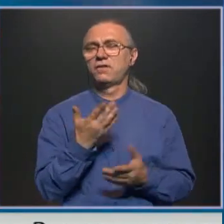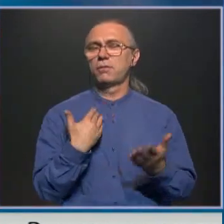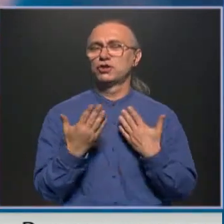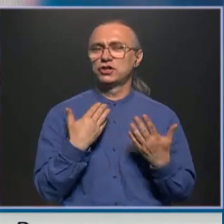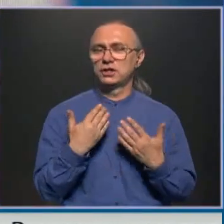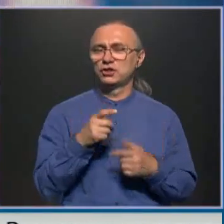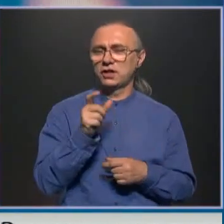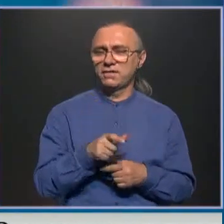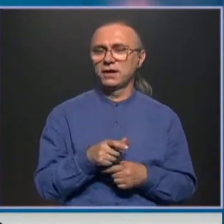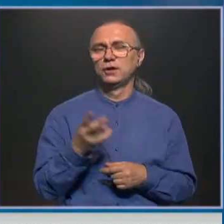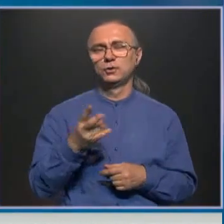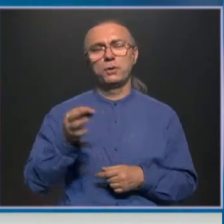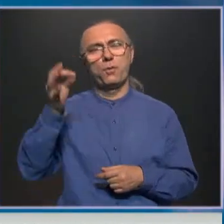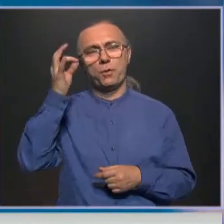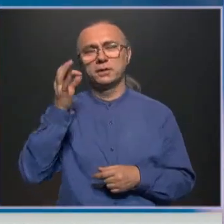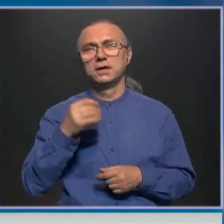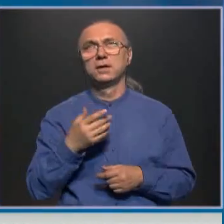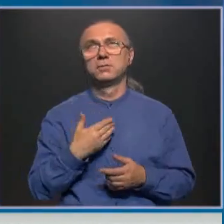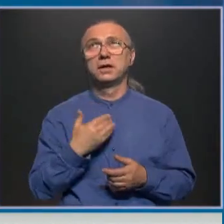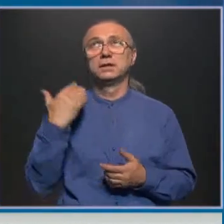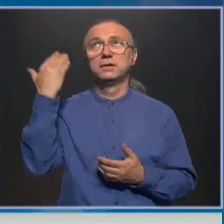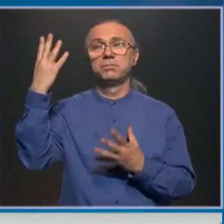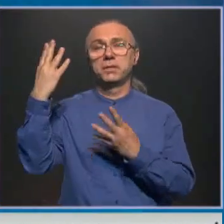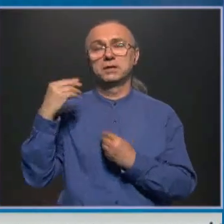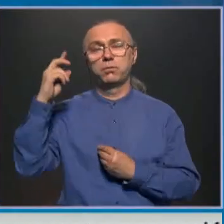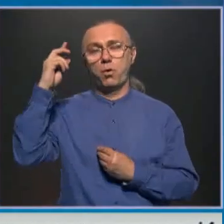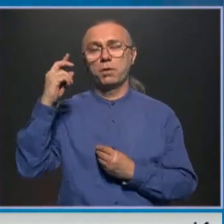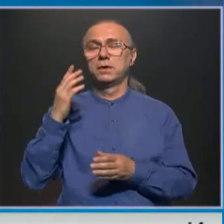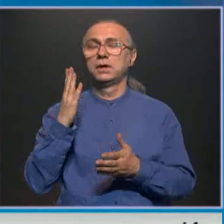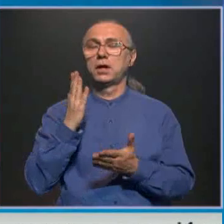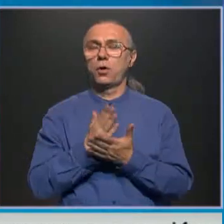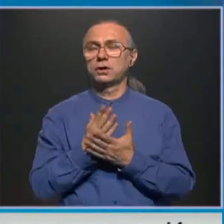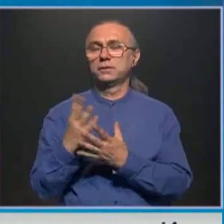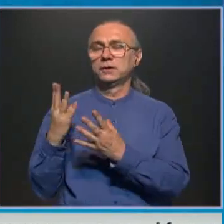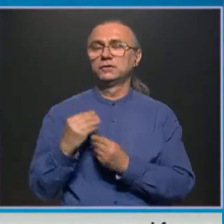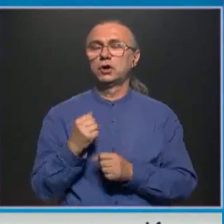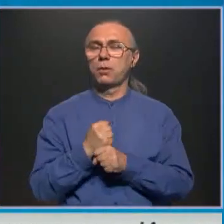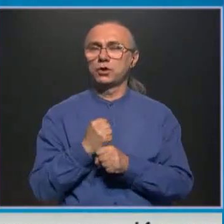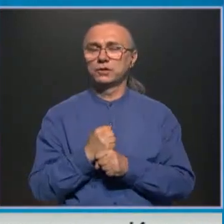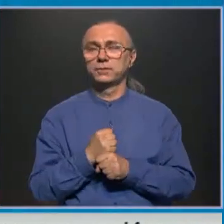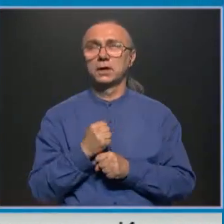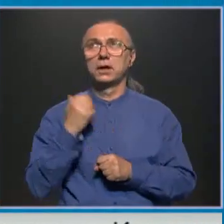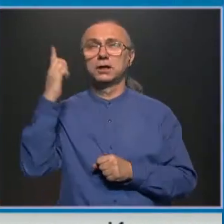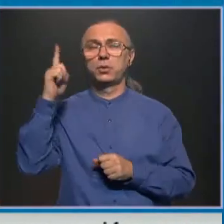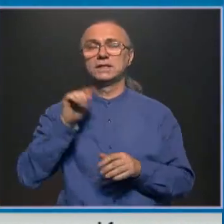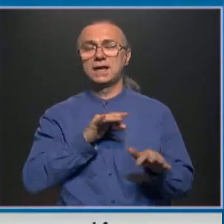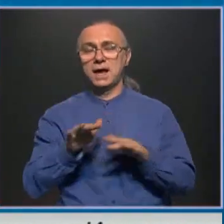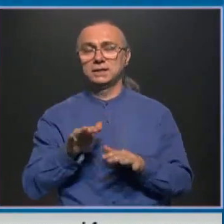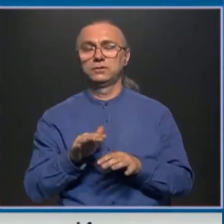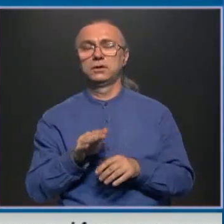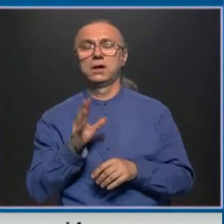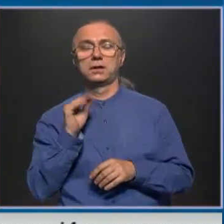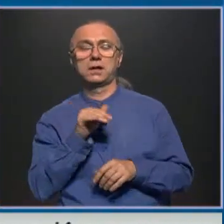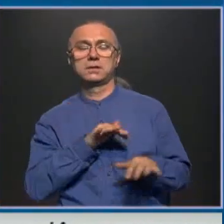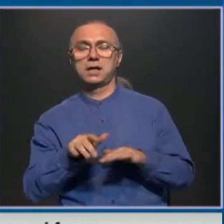надо помнить, мы с Богом находимся в соработничестве. Господь действует, когда действует человек. И чаще всего, чтобы жениться, это